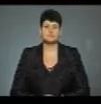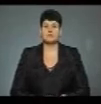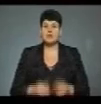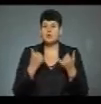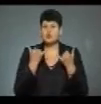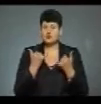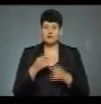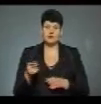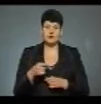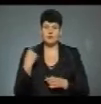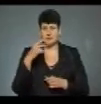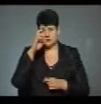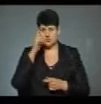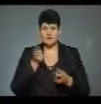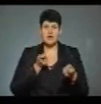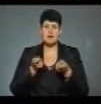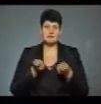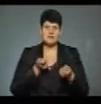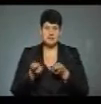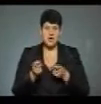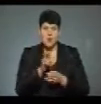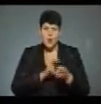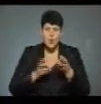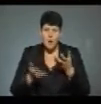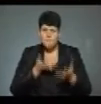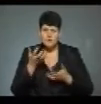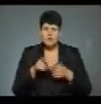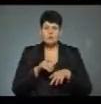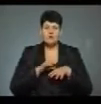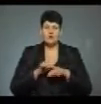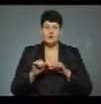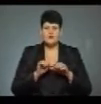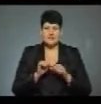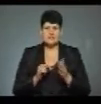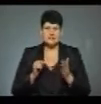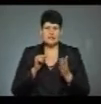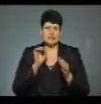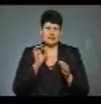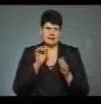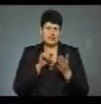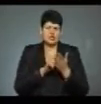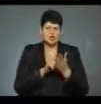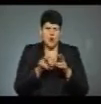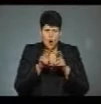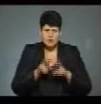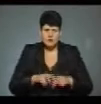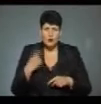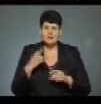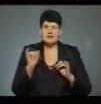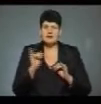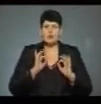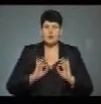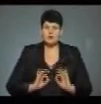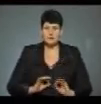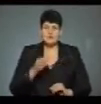Сьогодні в Тернопільській облдержадміністрації обшуки. Їх проводить управління стратегічних розслідувань області та прокуратура,